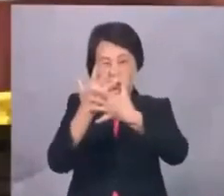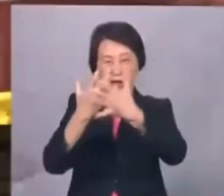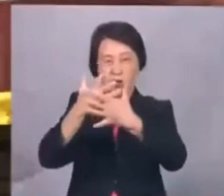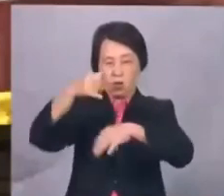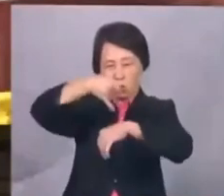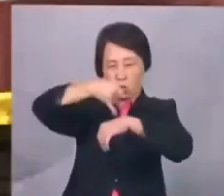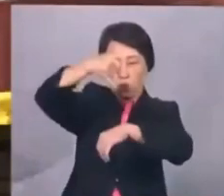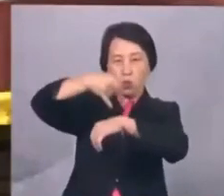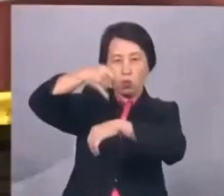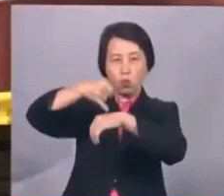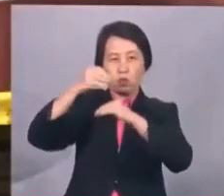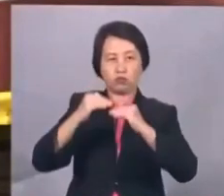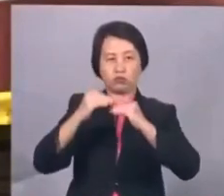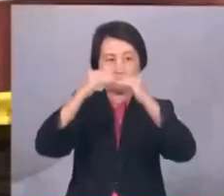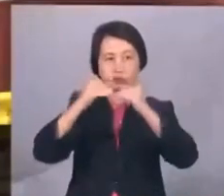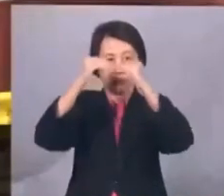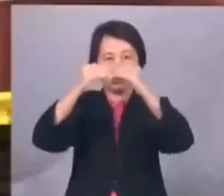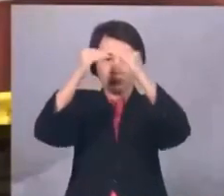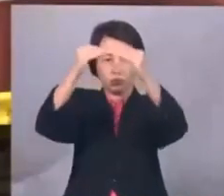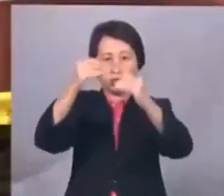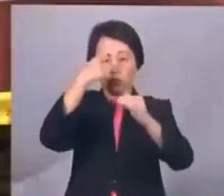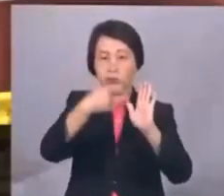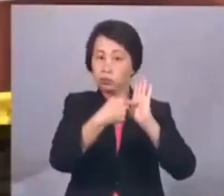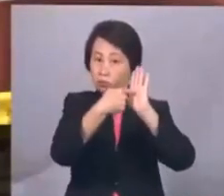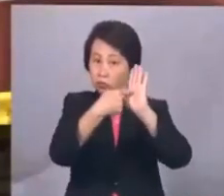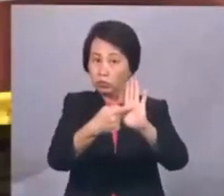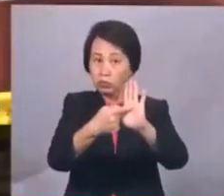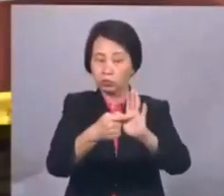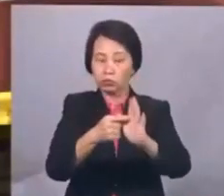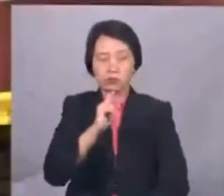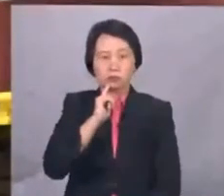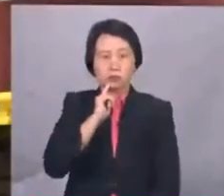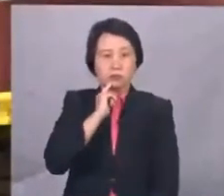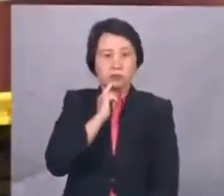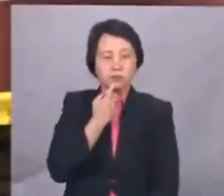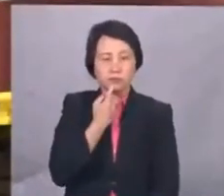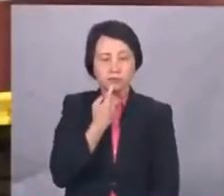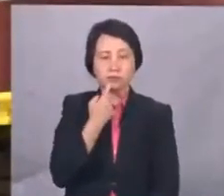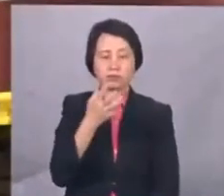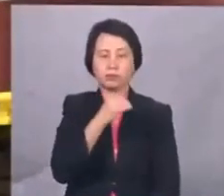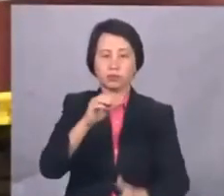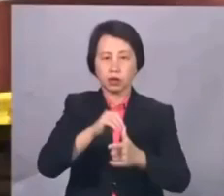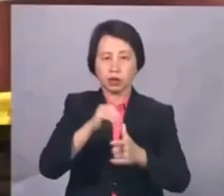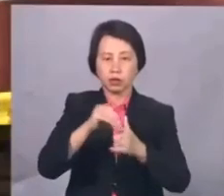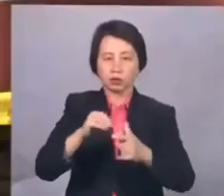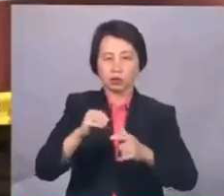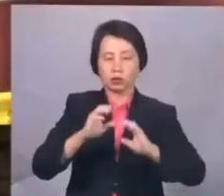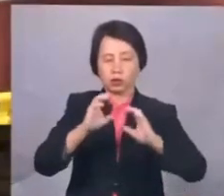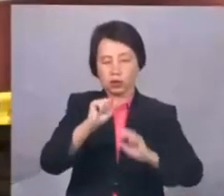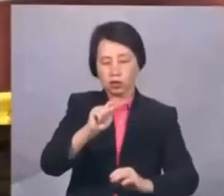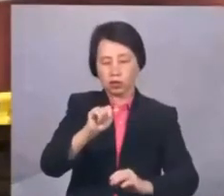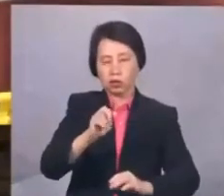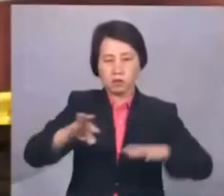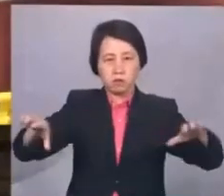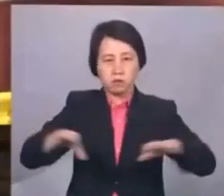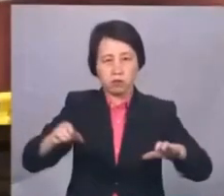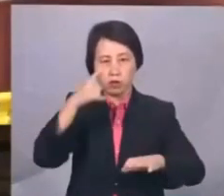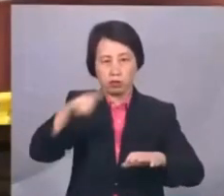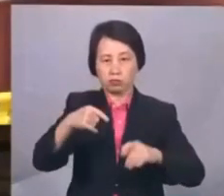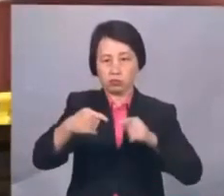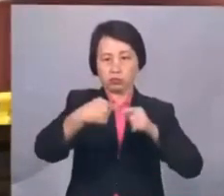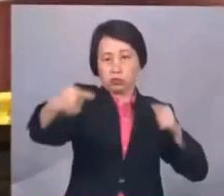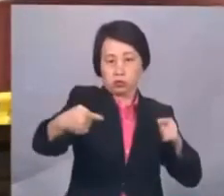yang dipasang secara bertingkat bagi menunjukkan bahwa keseriusan ada poinnya langkahi diambil oleh IDM untuk